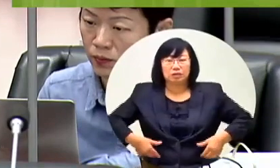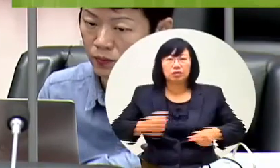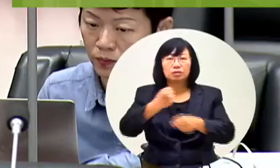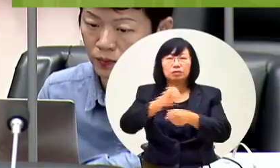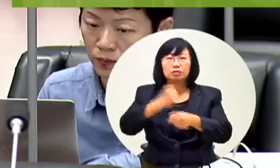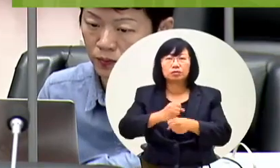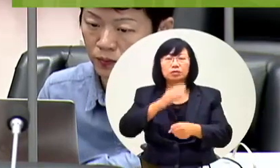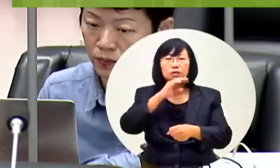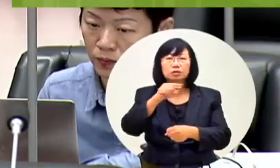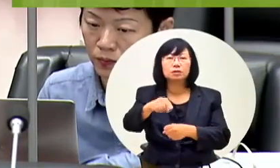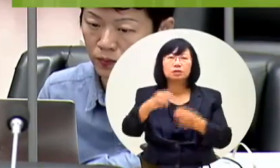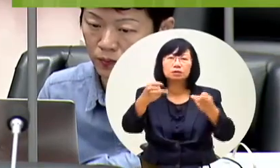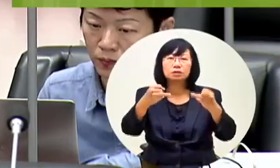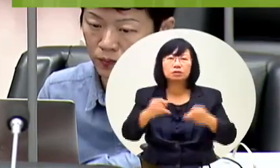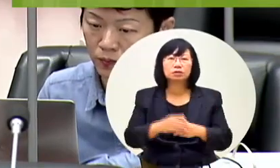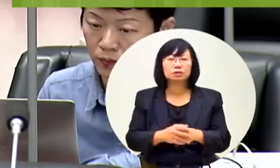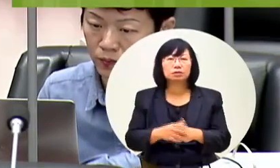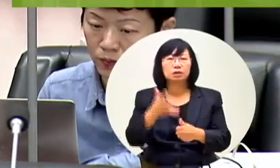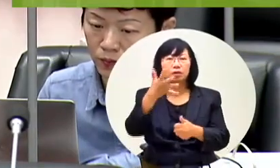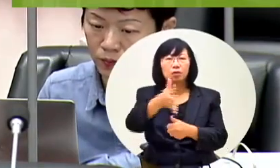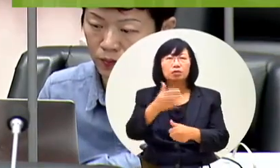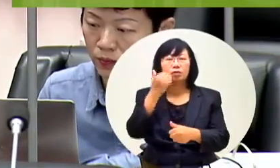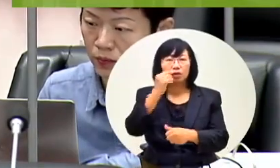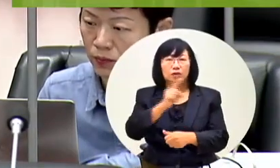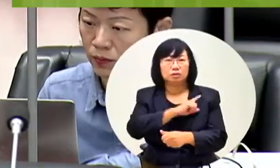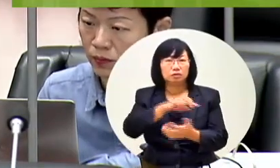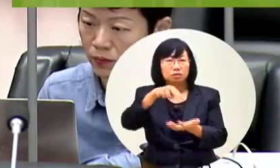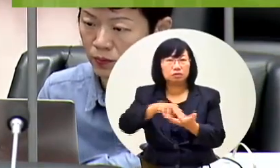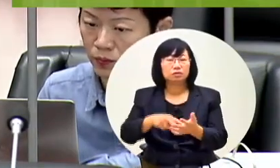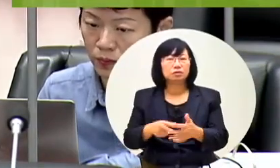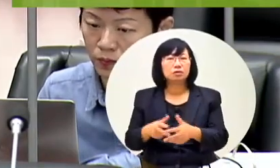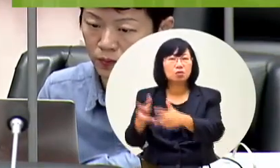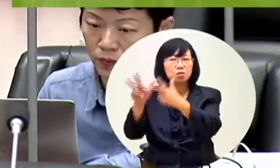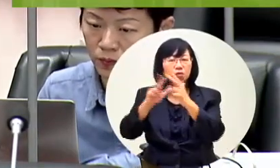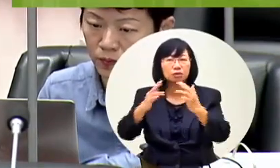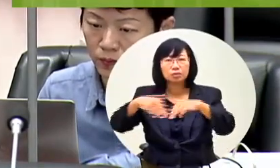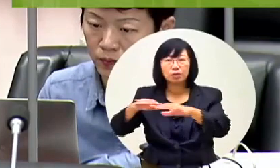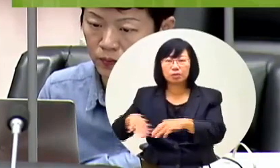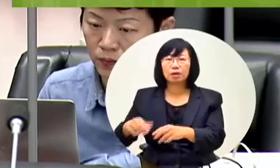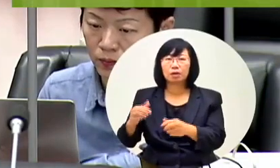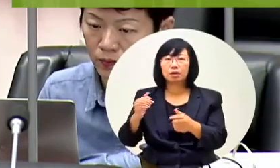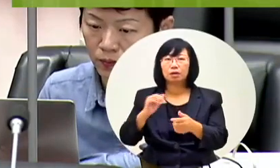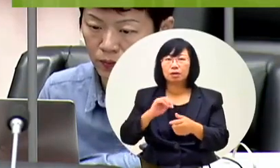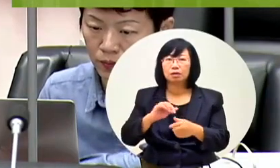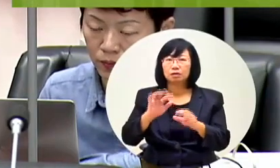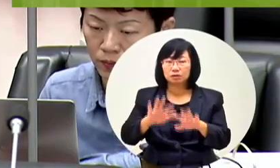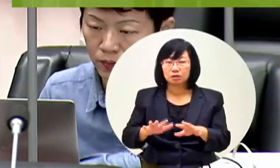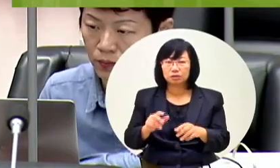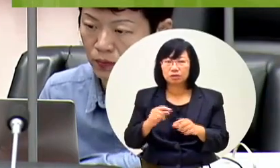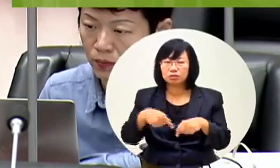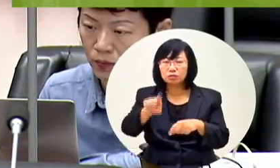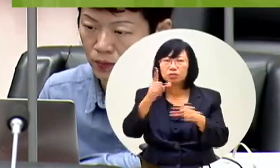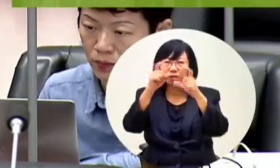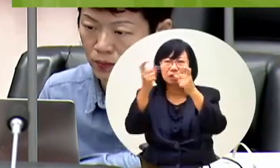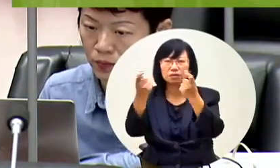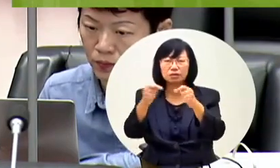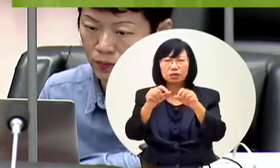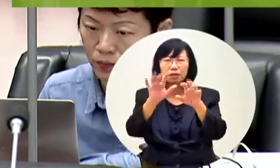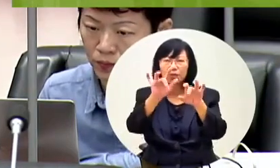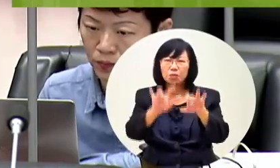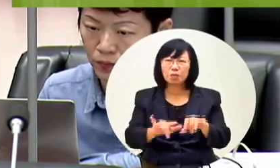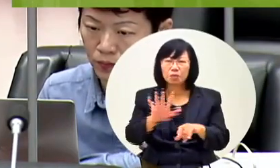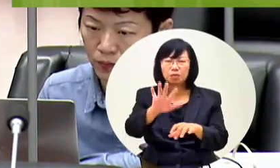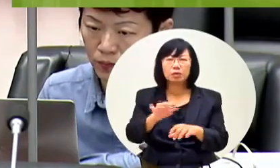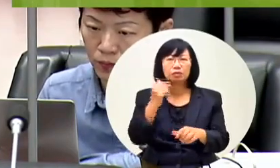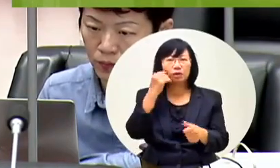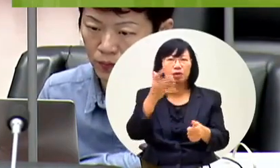智利路桥3月22号正式通车，到现在5月30号去拍，还是有缝隙。大顺路桥4月8号正式通